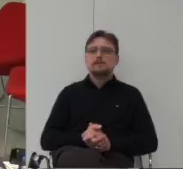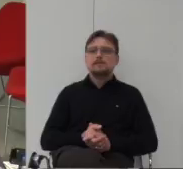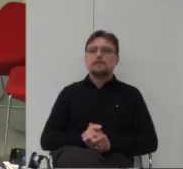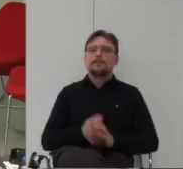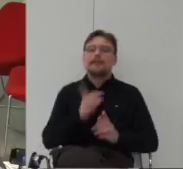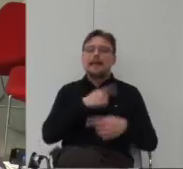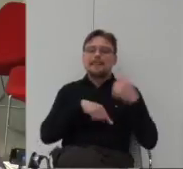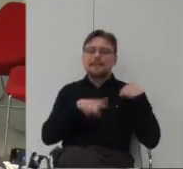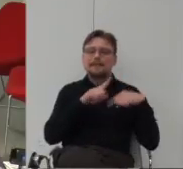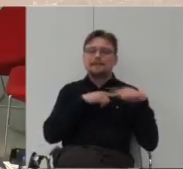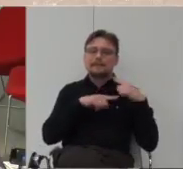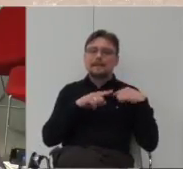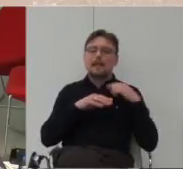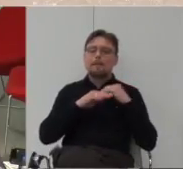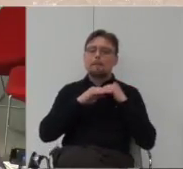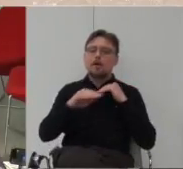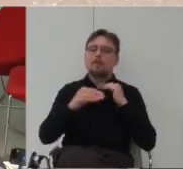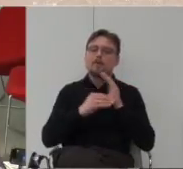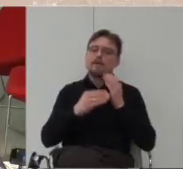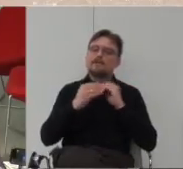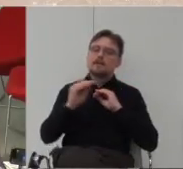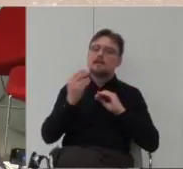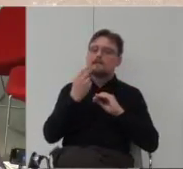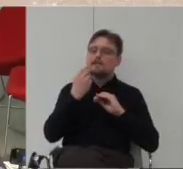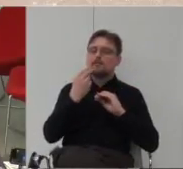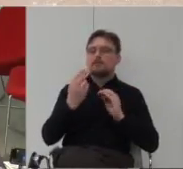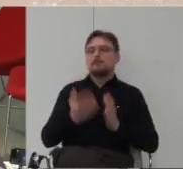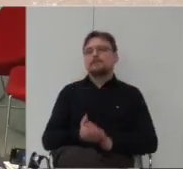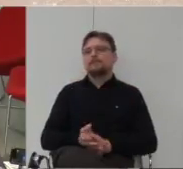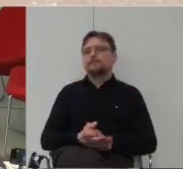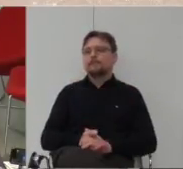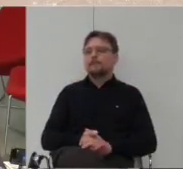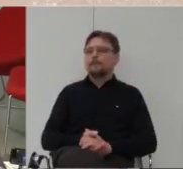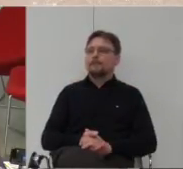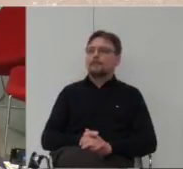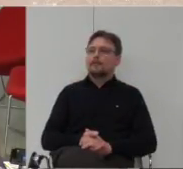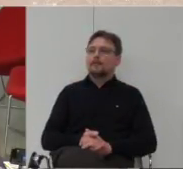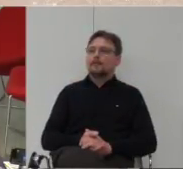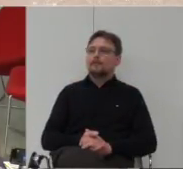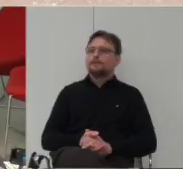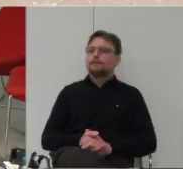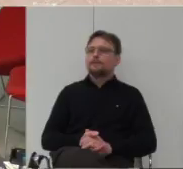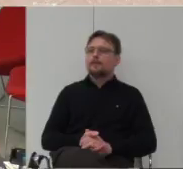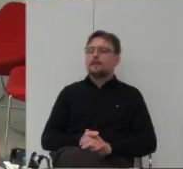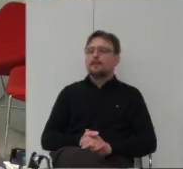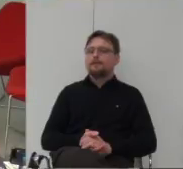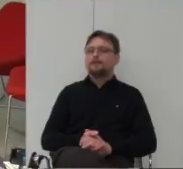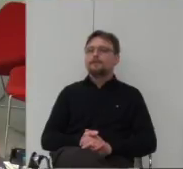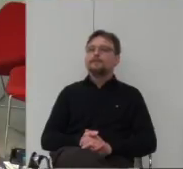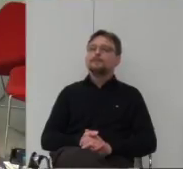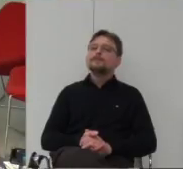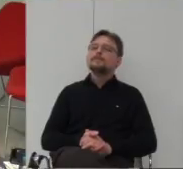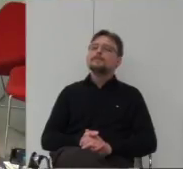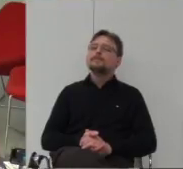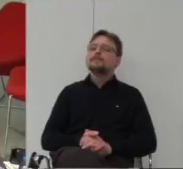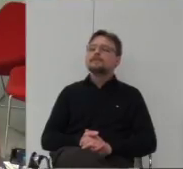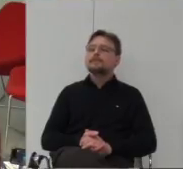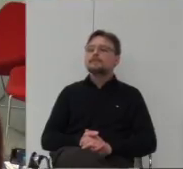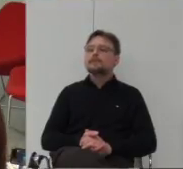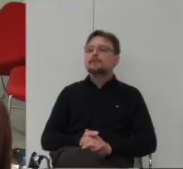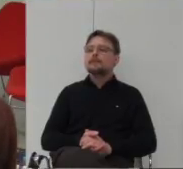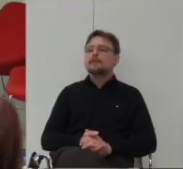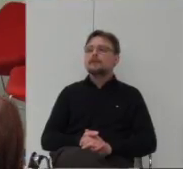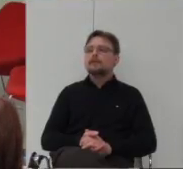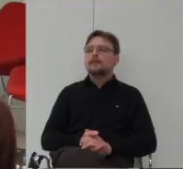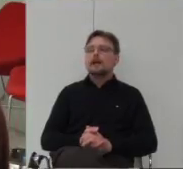Niż tradycyjne pola uprawne. Także przejdźmy dalej. Jeśli chodzi o